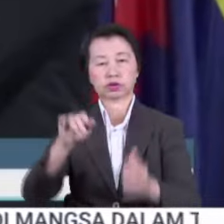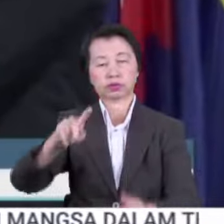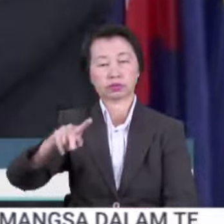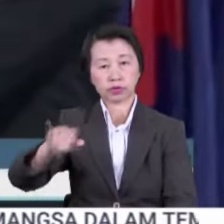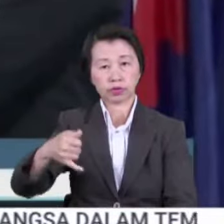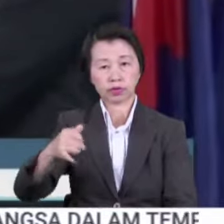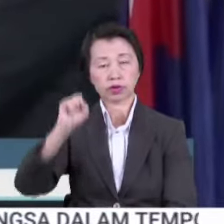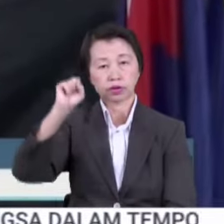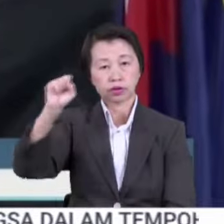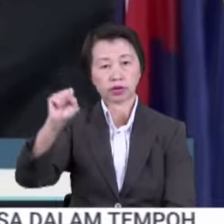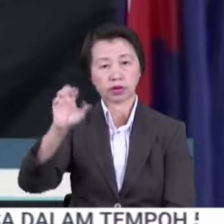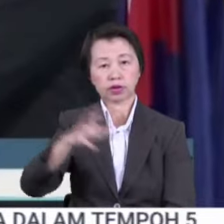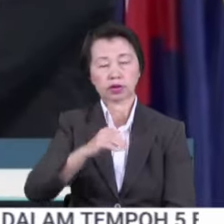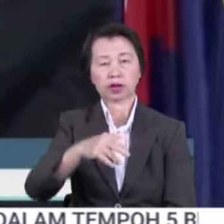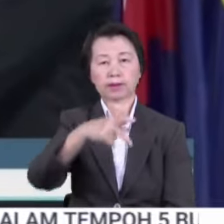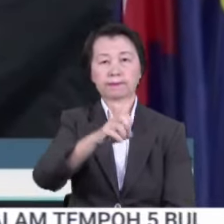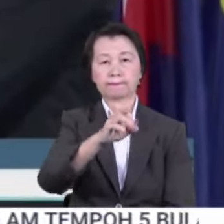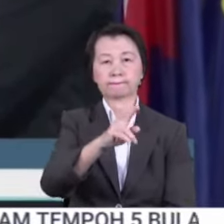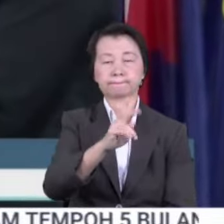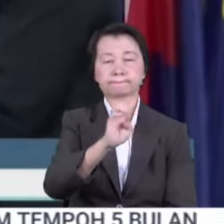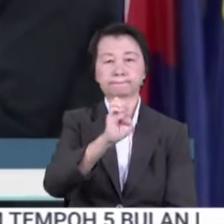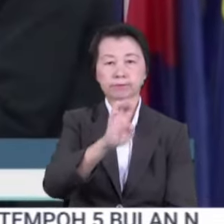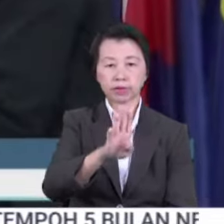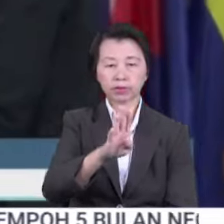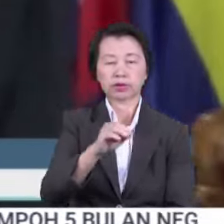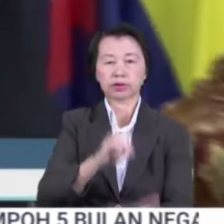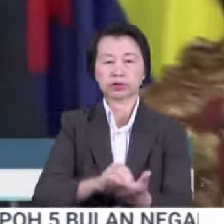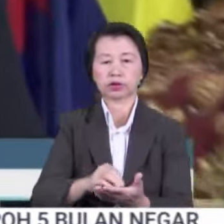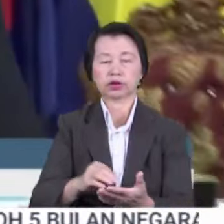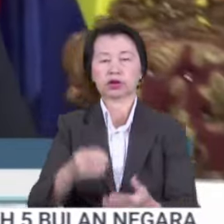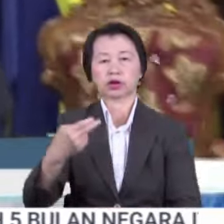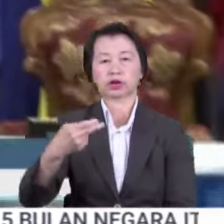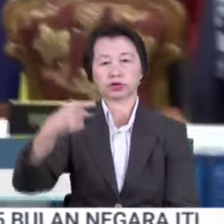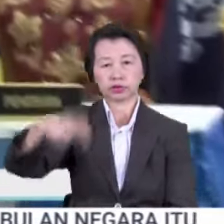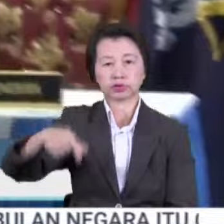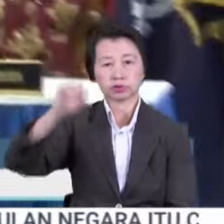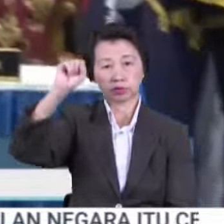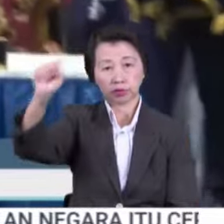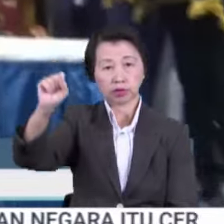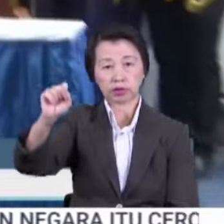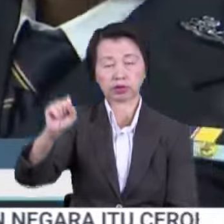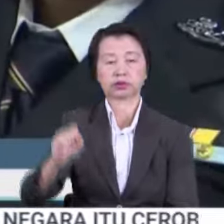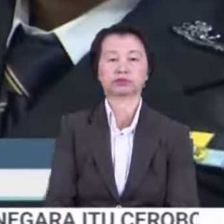Sabah dan naik pengurusi perkira Kontingen Saba di Ibu Pejabat polisi